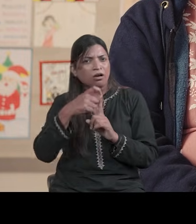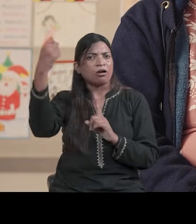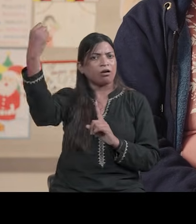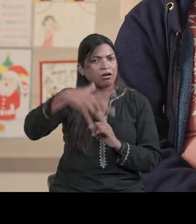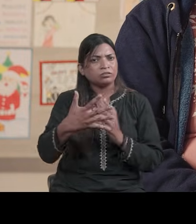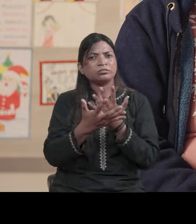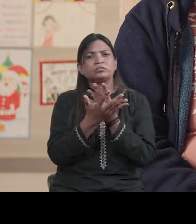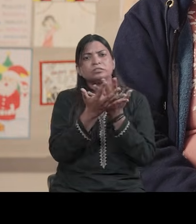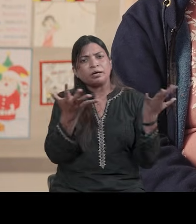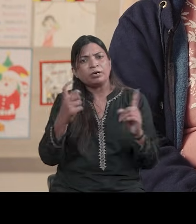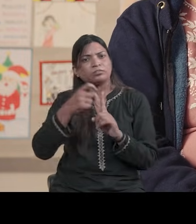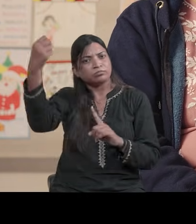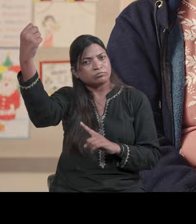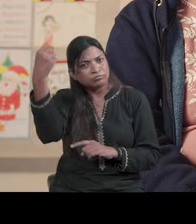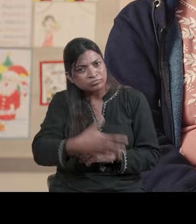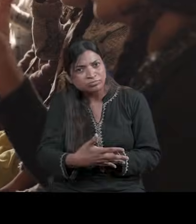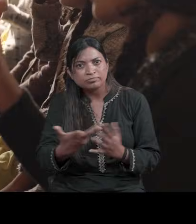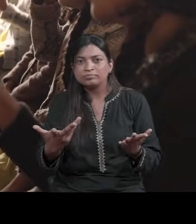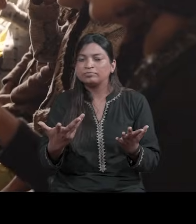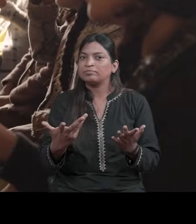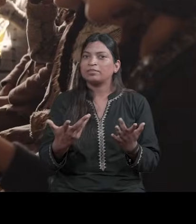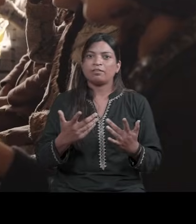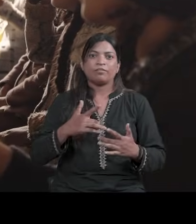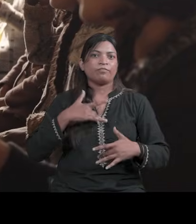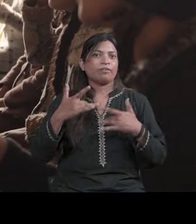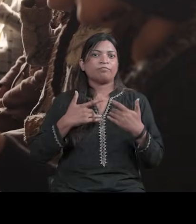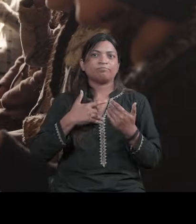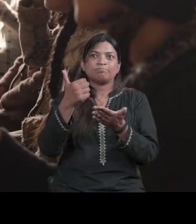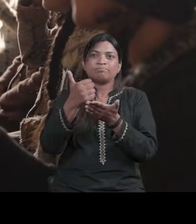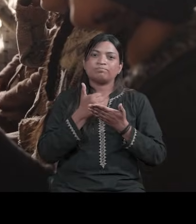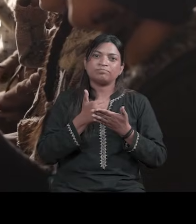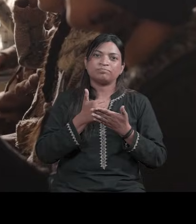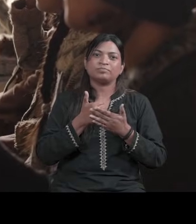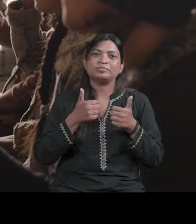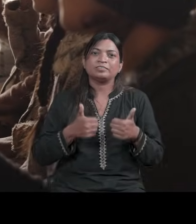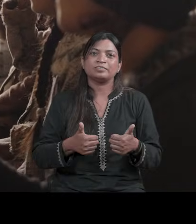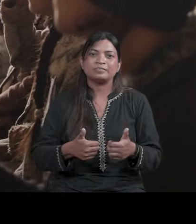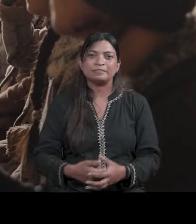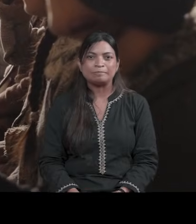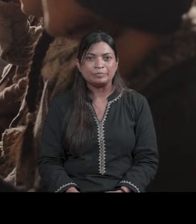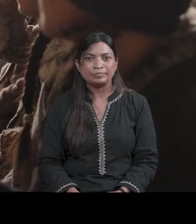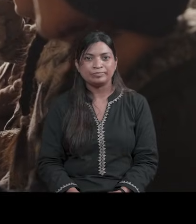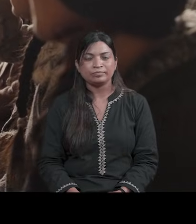है, अगर सामान भी देता है, तो भी सब तरह से हमको मदद होती है।